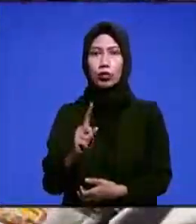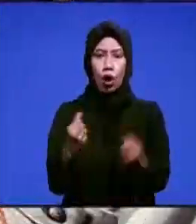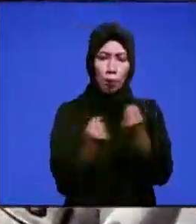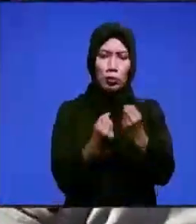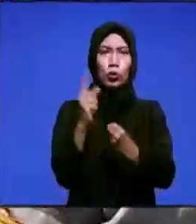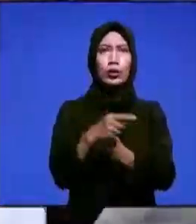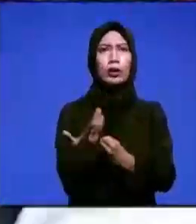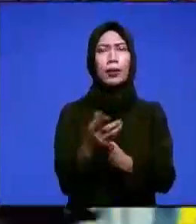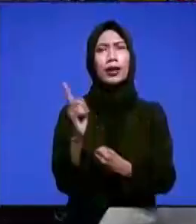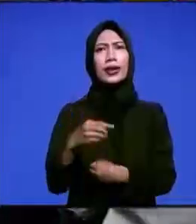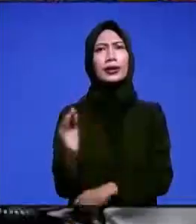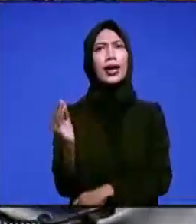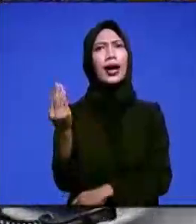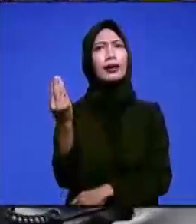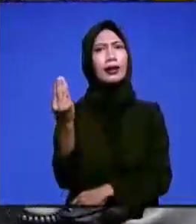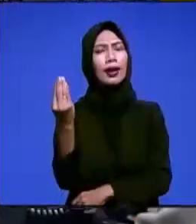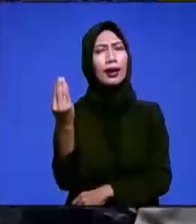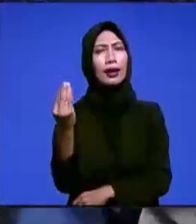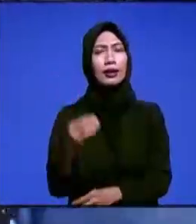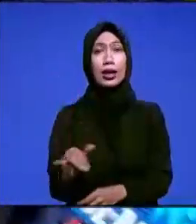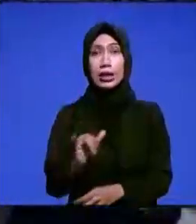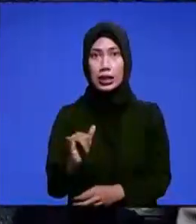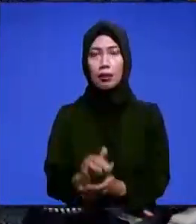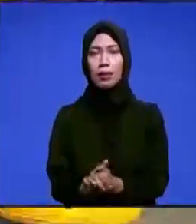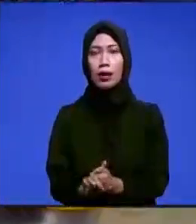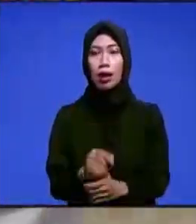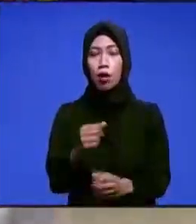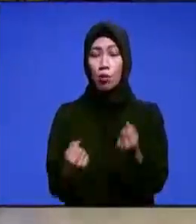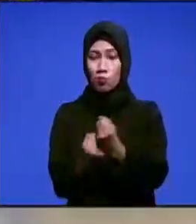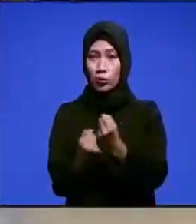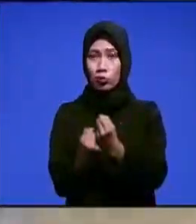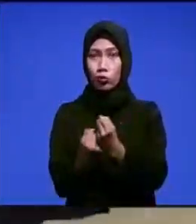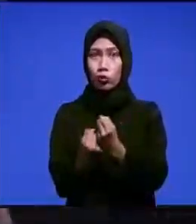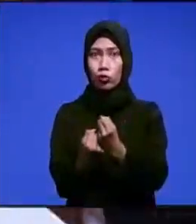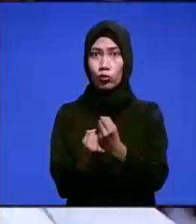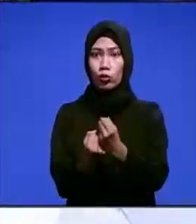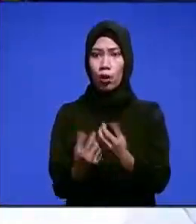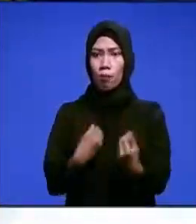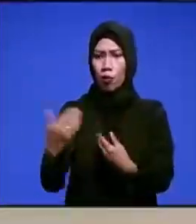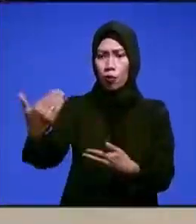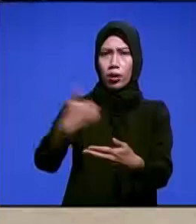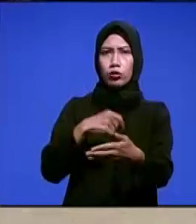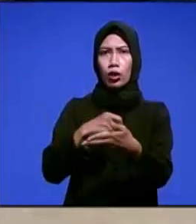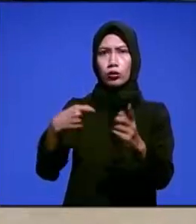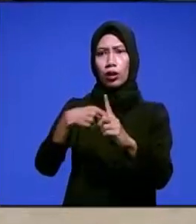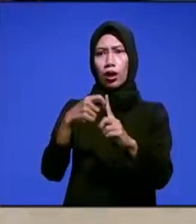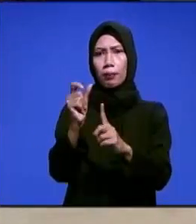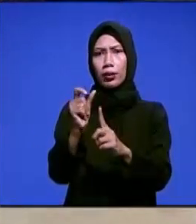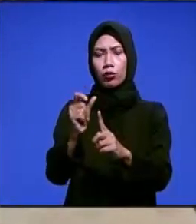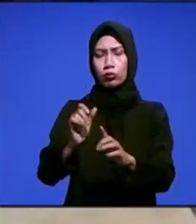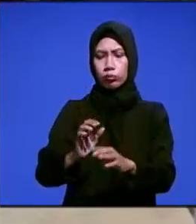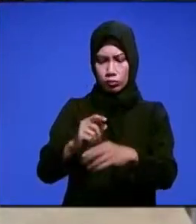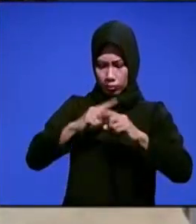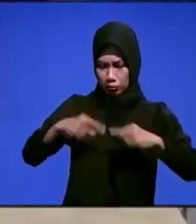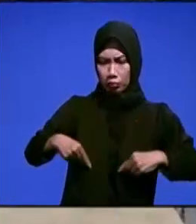merah. Pelarangan masuk juga diberlakukan bagi sejumlah simpatisan yang tidak membawa kartu tanda pengenal khusus dari KPUD. Meski sempat menolak, mereka